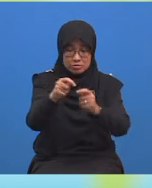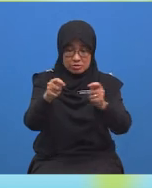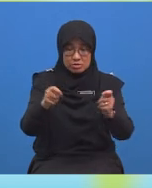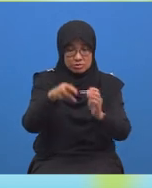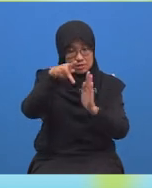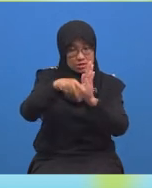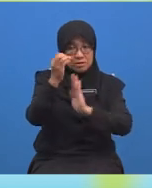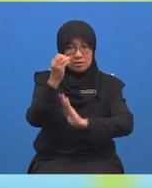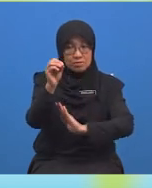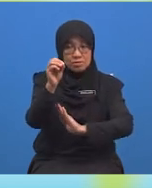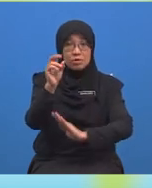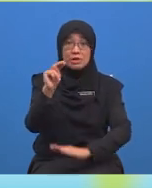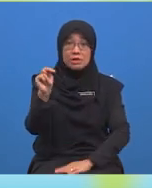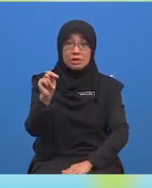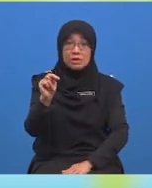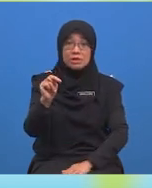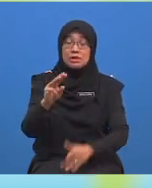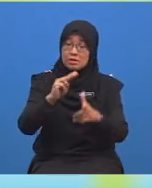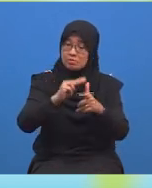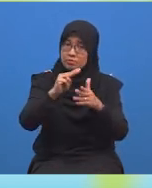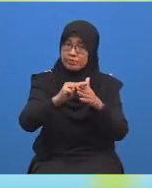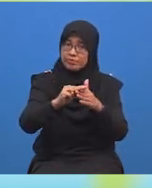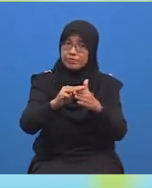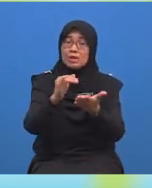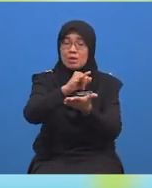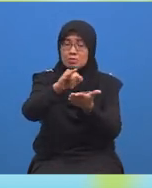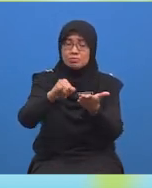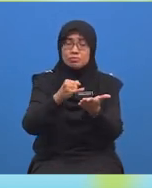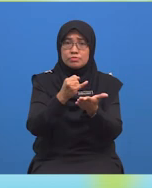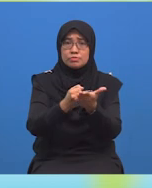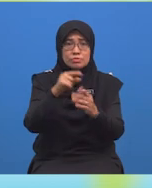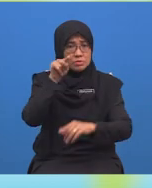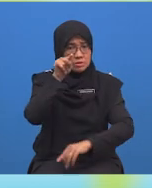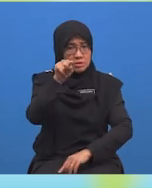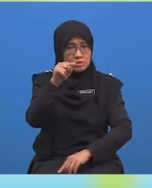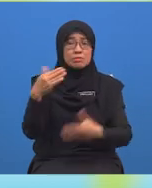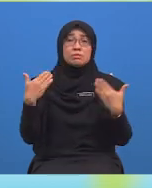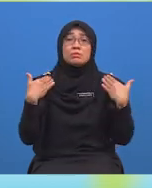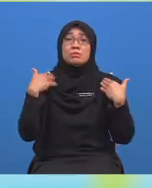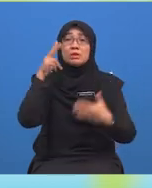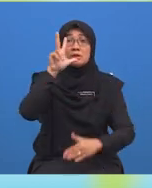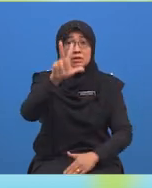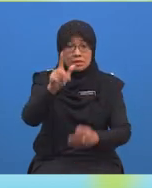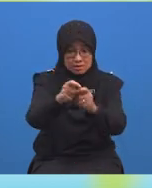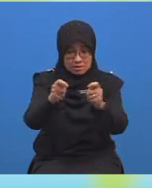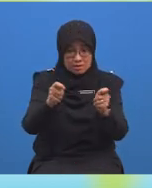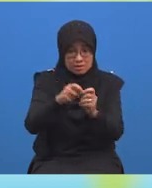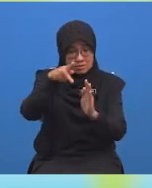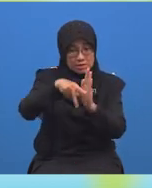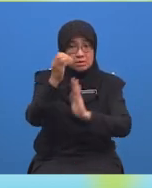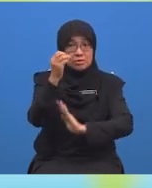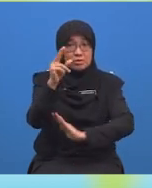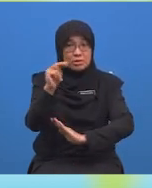perpuluhan. Maka, jumlah titik perpuluhan bagi jawapan akhir ialah 3 tempat perpuluhan,